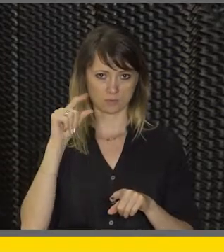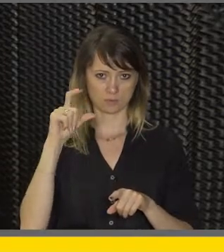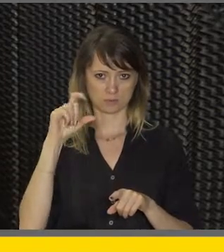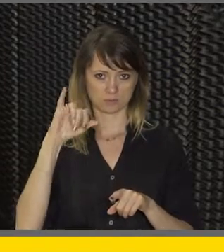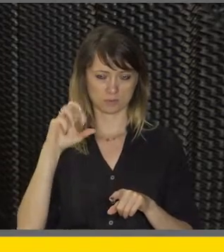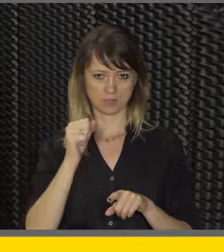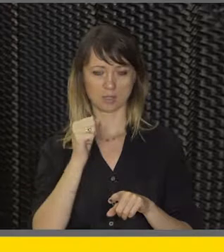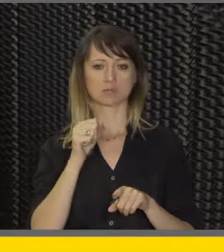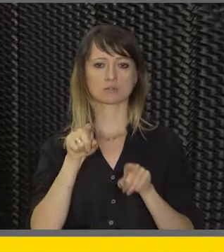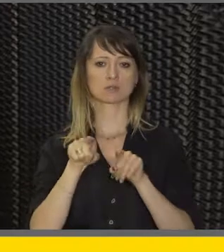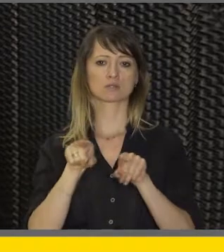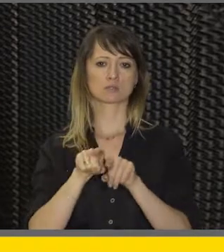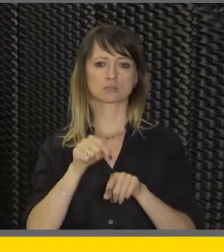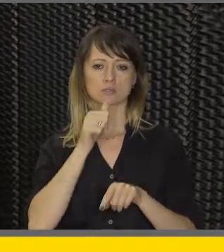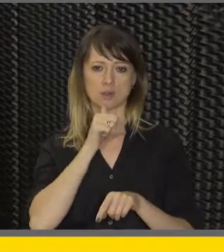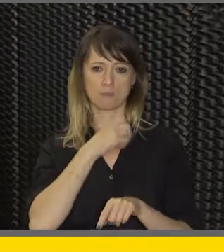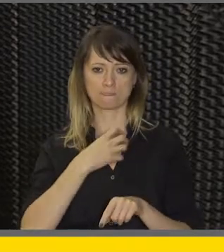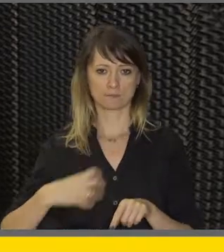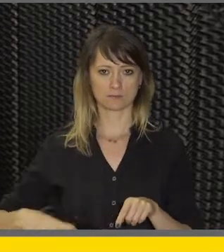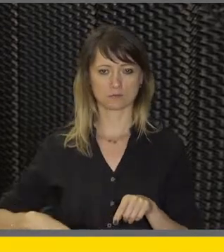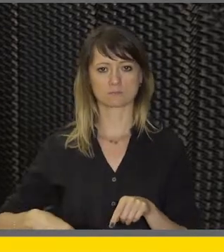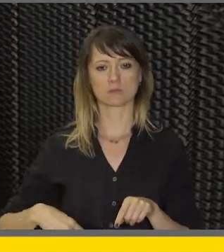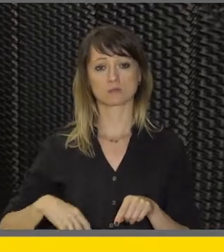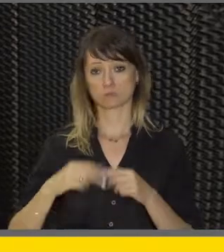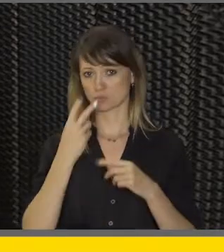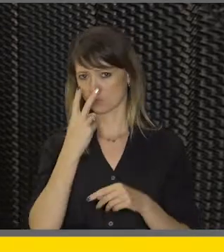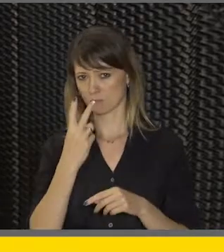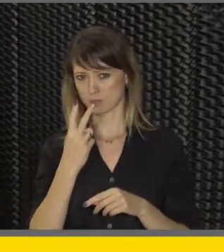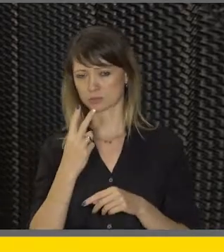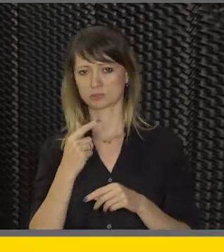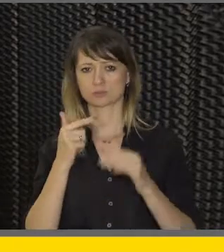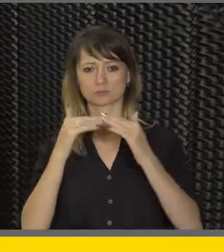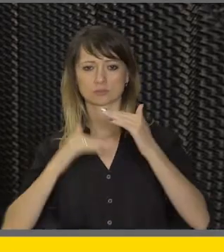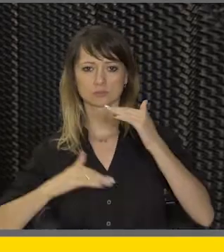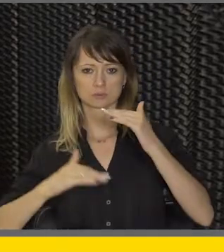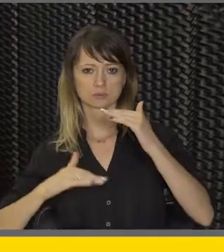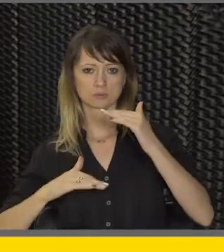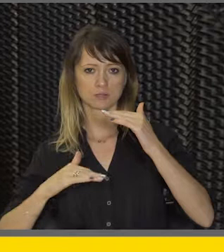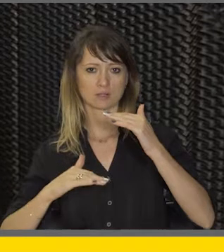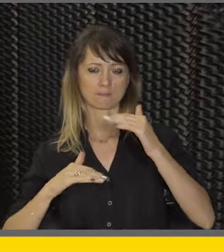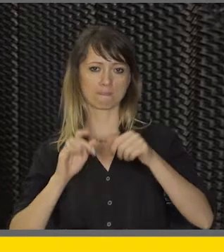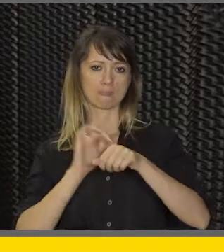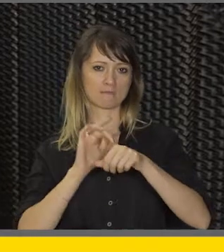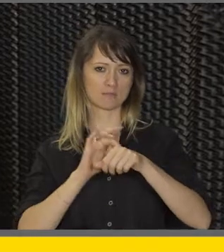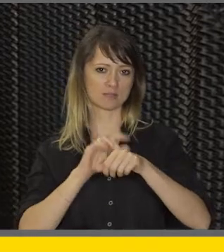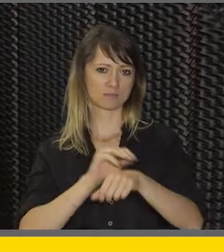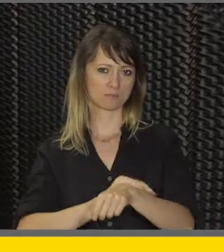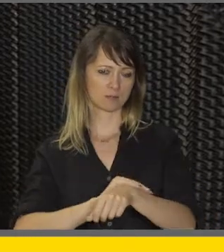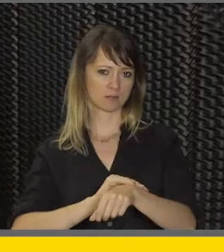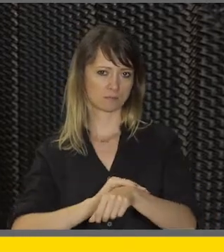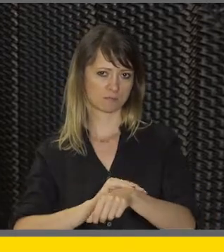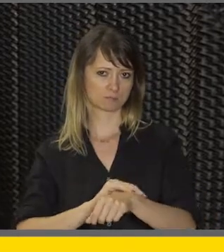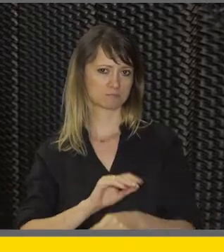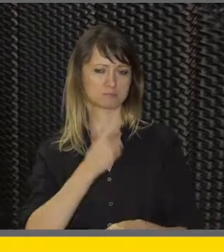jest zielona gospodarka, ale proszę zwrócić uwagę, pod spodem pojawia się efektywność energetyczna i materiałowa. I tu znowu, czy to znaczy, że mam zamknąć